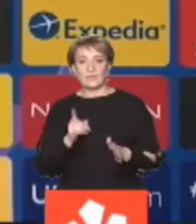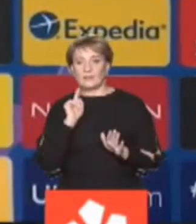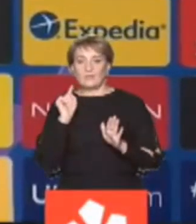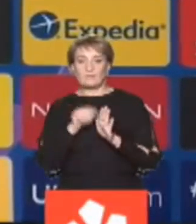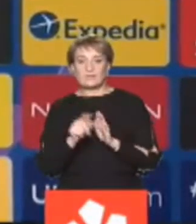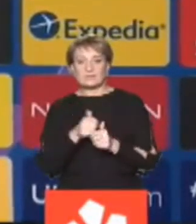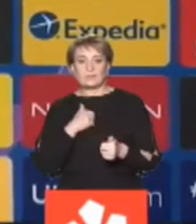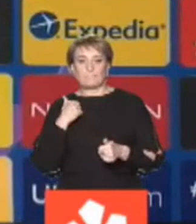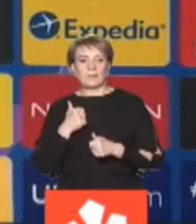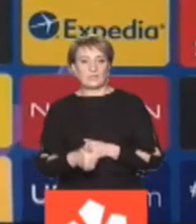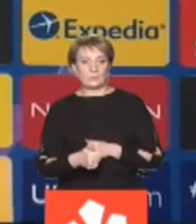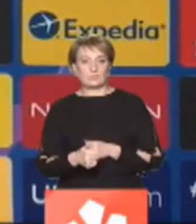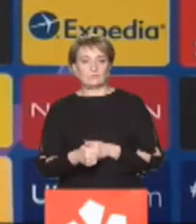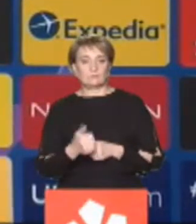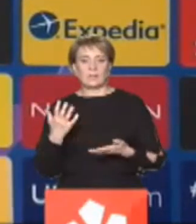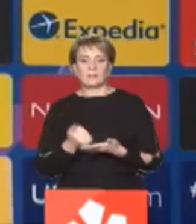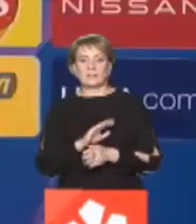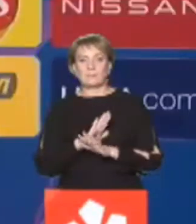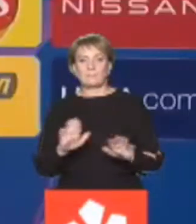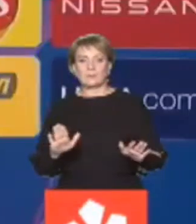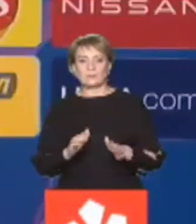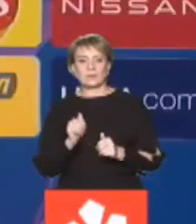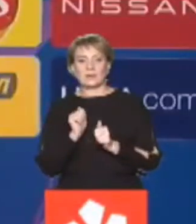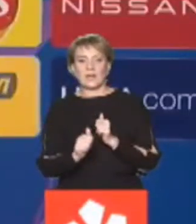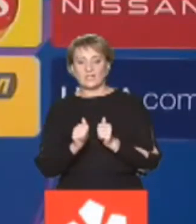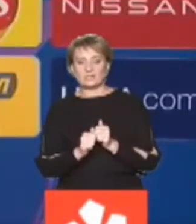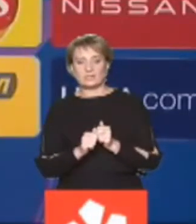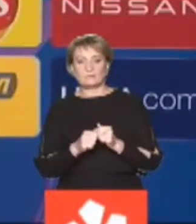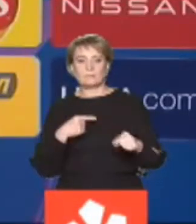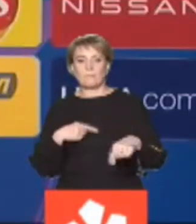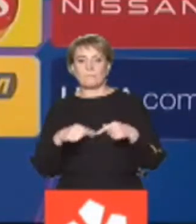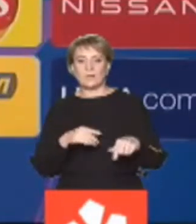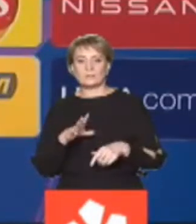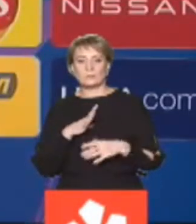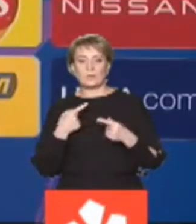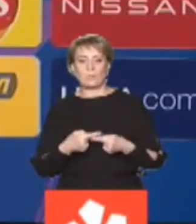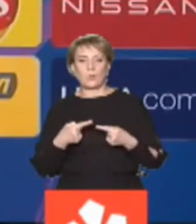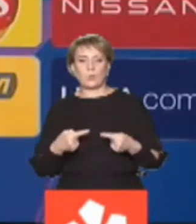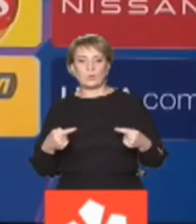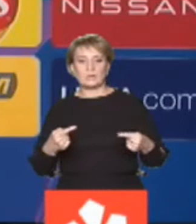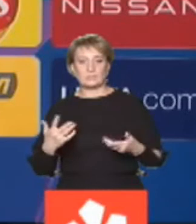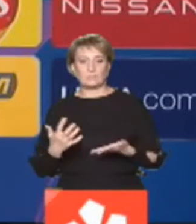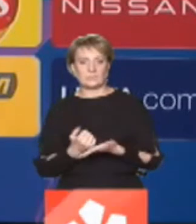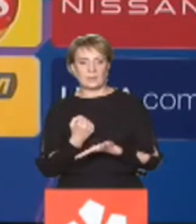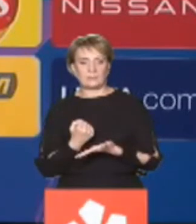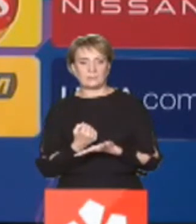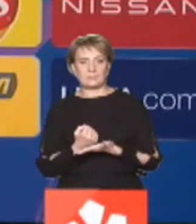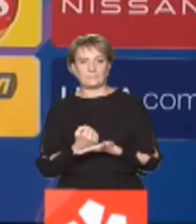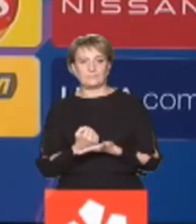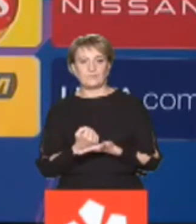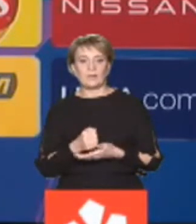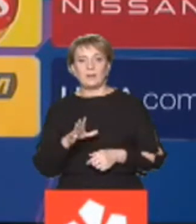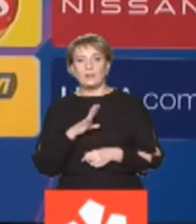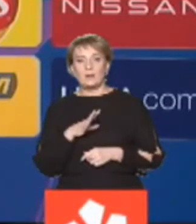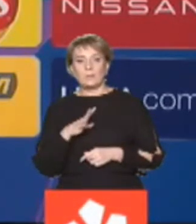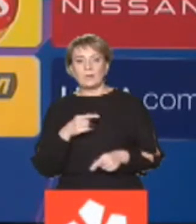вперед і не вийшло у них забити. Кожен матч був по-разному складався, я би так сказав.